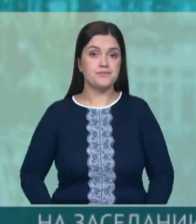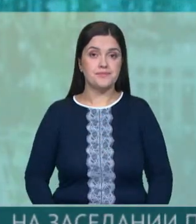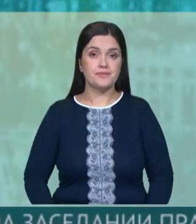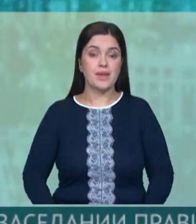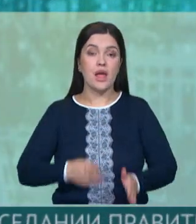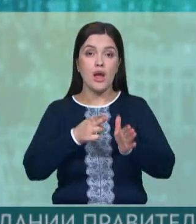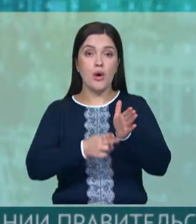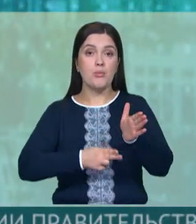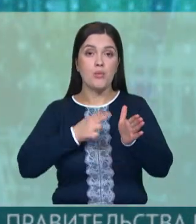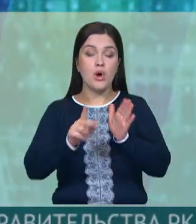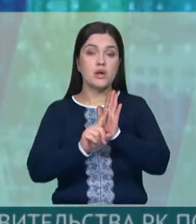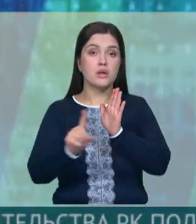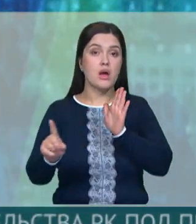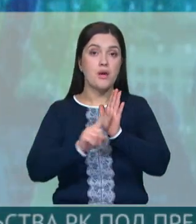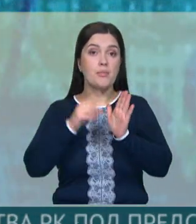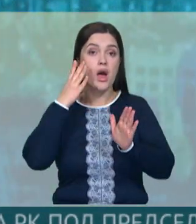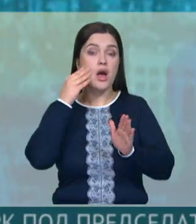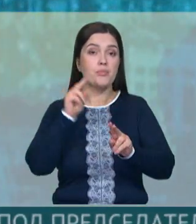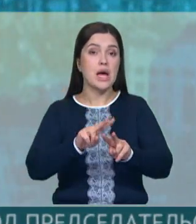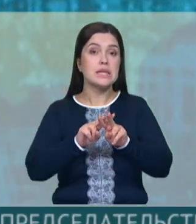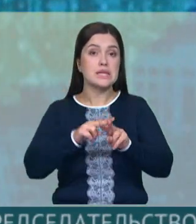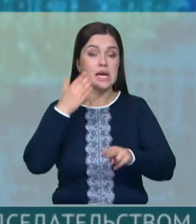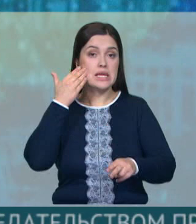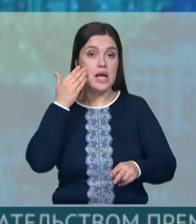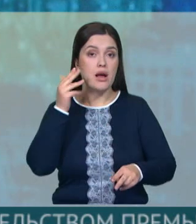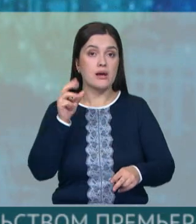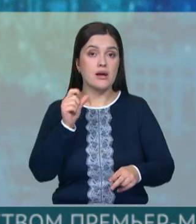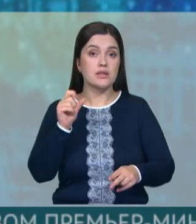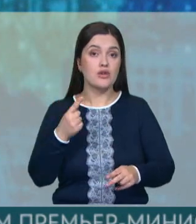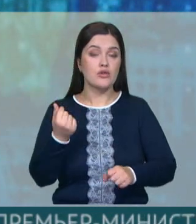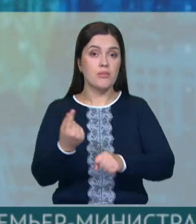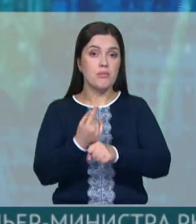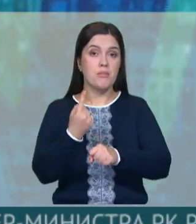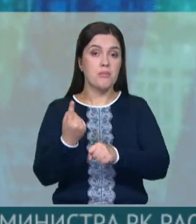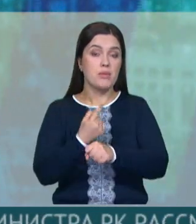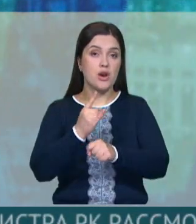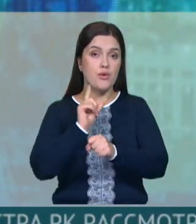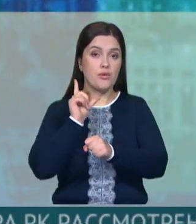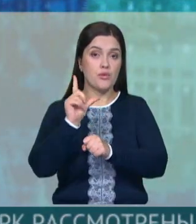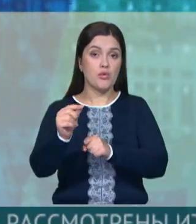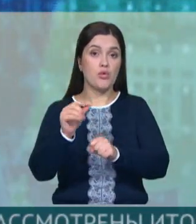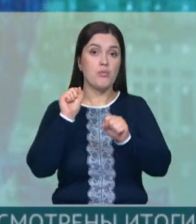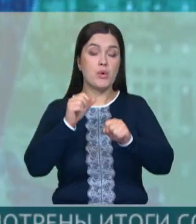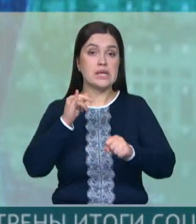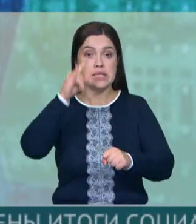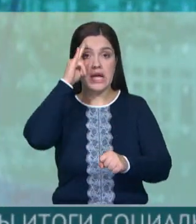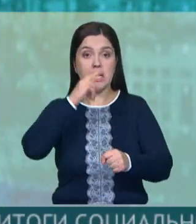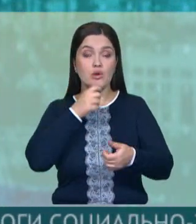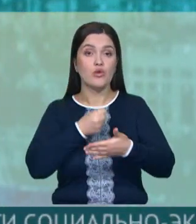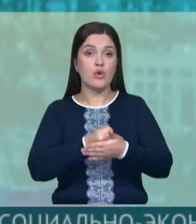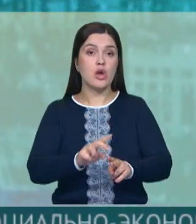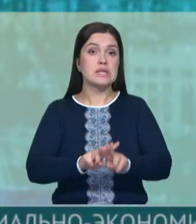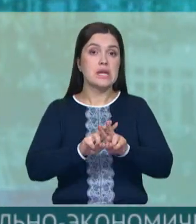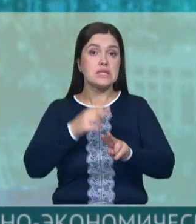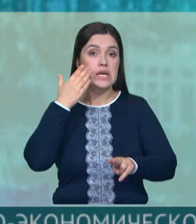Поезд с сообщением «Алматы-Астана-Казань» сегодня отправился в первый рейс. Теперь пассажиры смогут добираться из Казахстана до